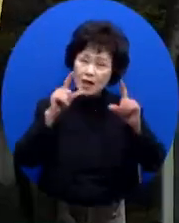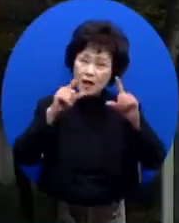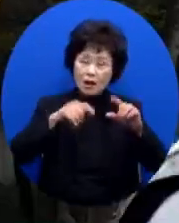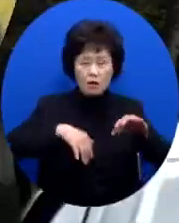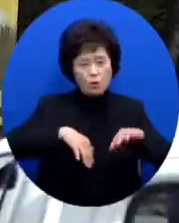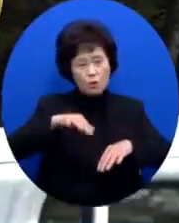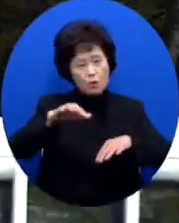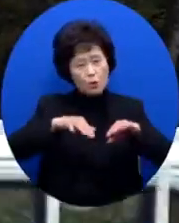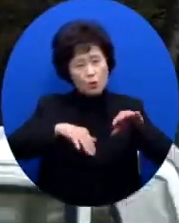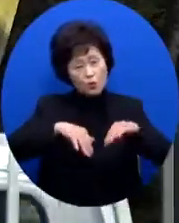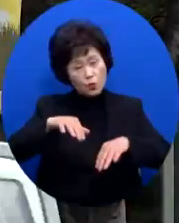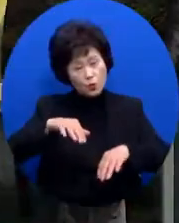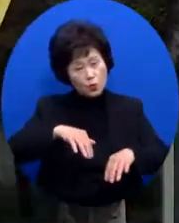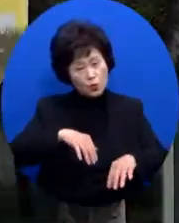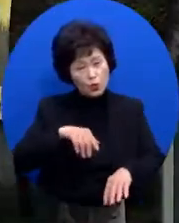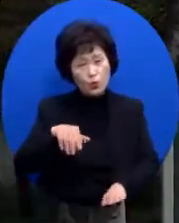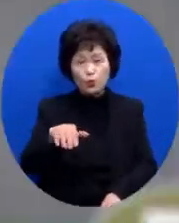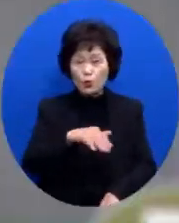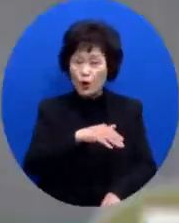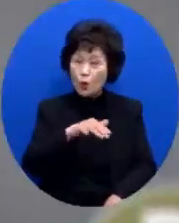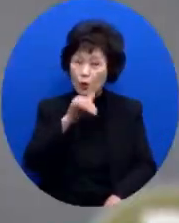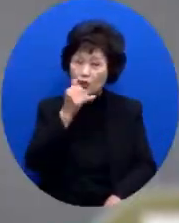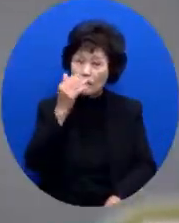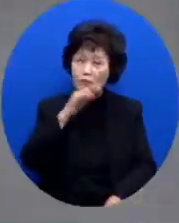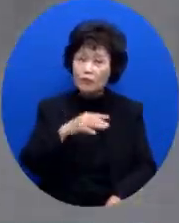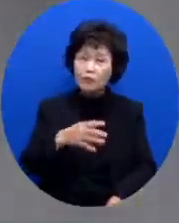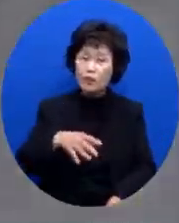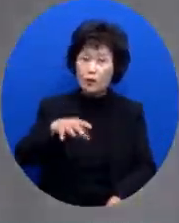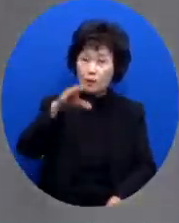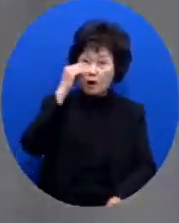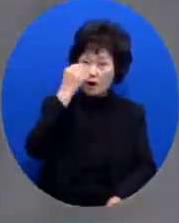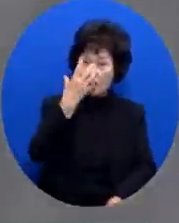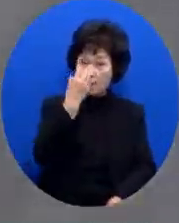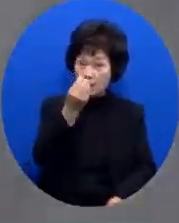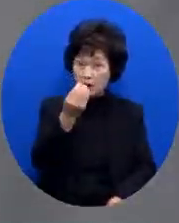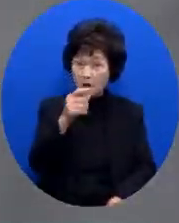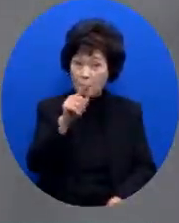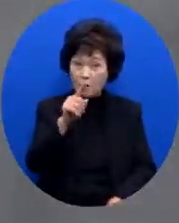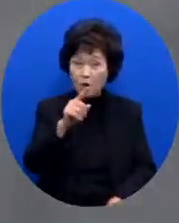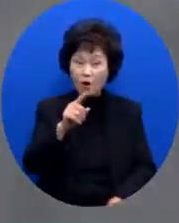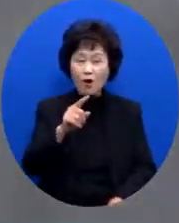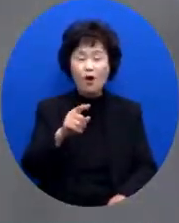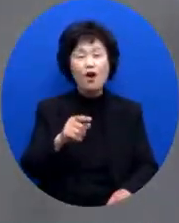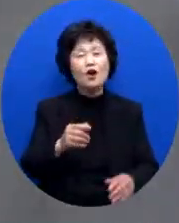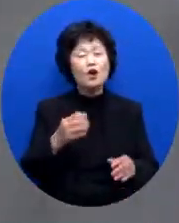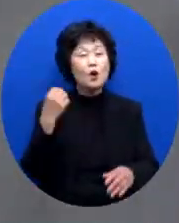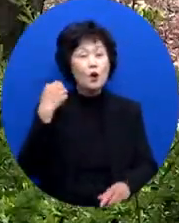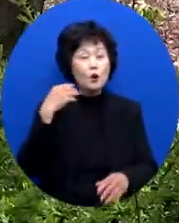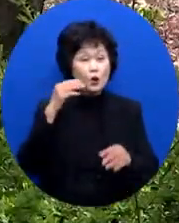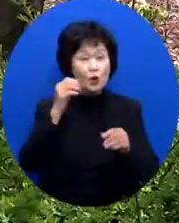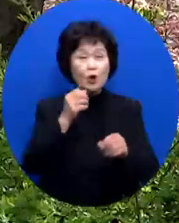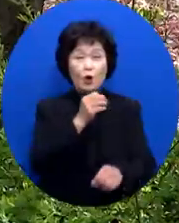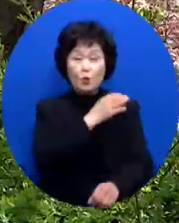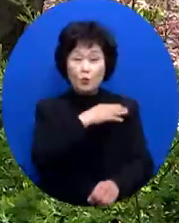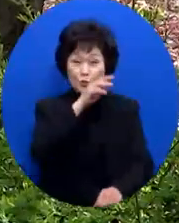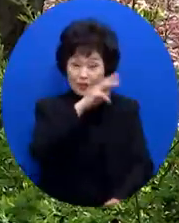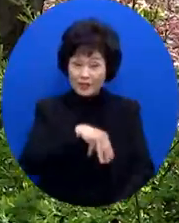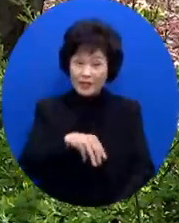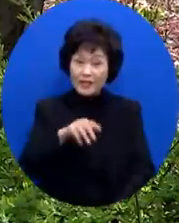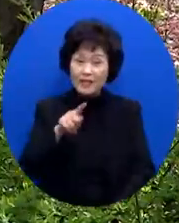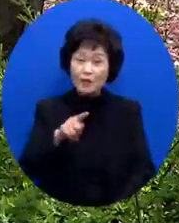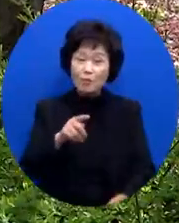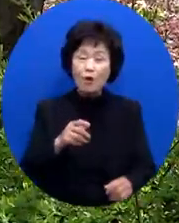보니까 부천시 뭐 음악회 배너, 그 다음에 저희 부천에는 축구단이 있어서 축구단 배너들이 이렇게 있는 거